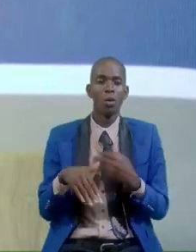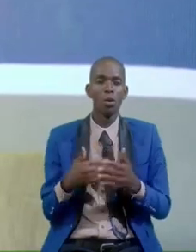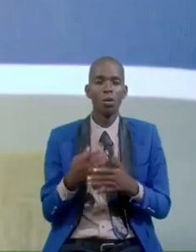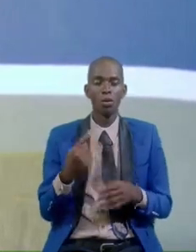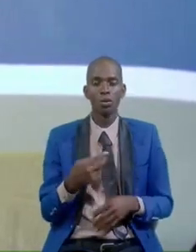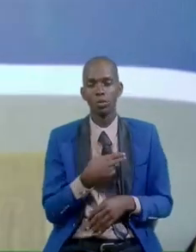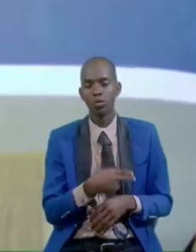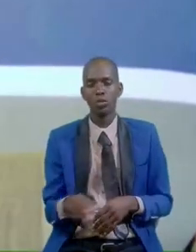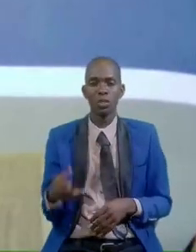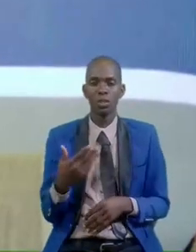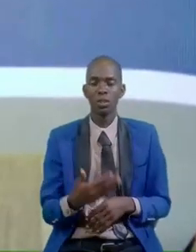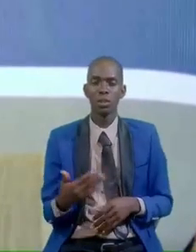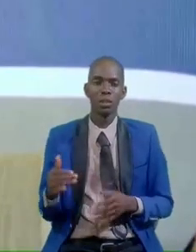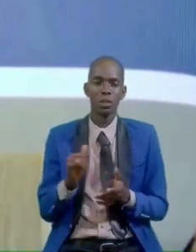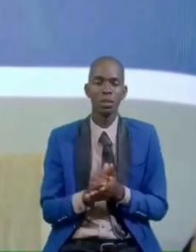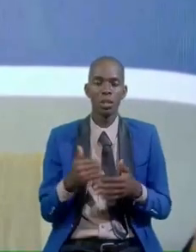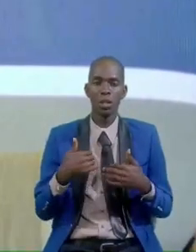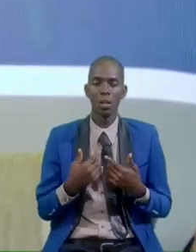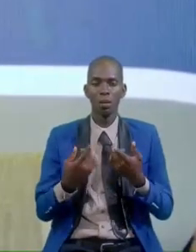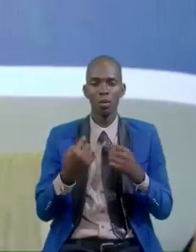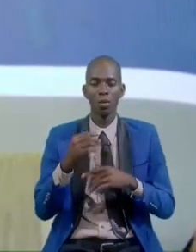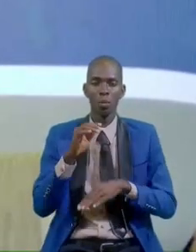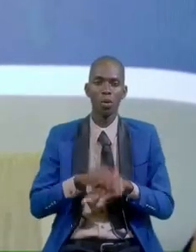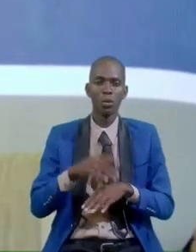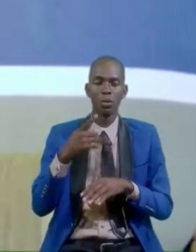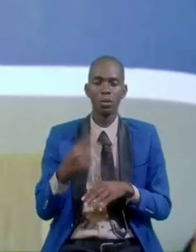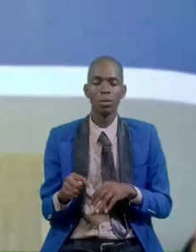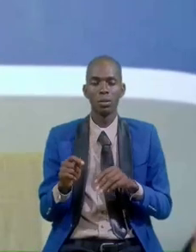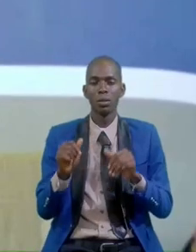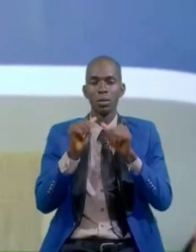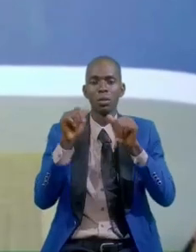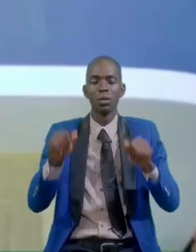toutes les choses inutiles qui sont venues sur ton autel.